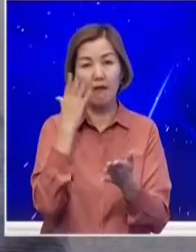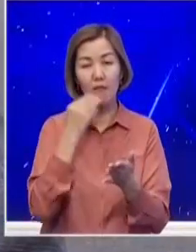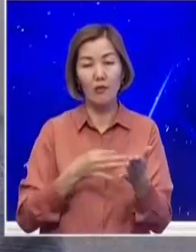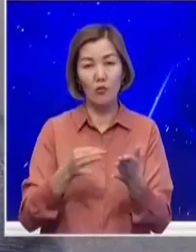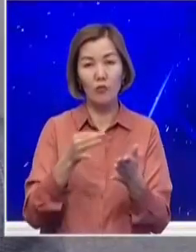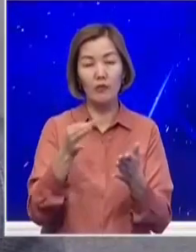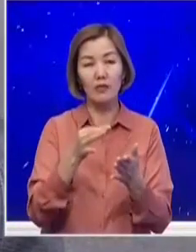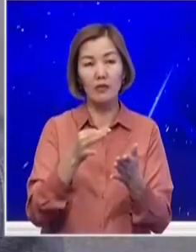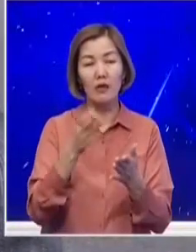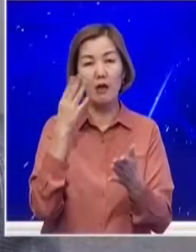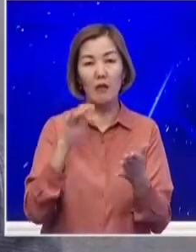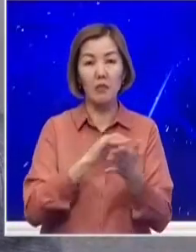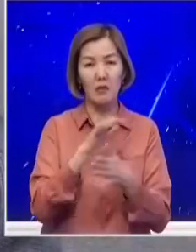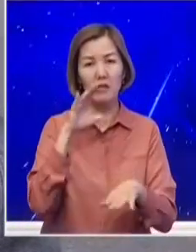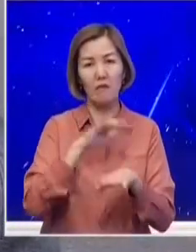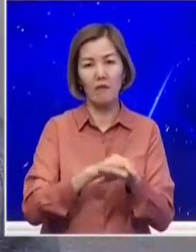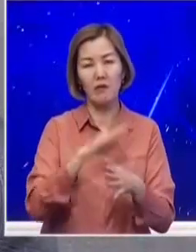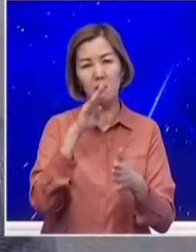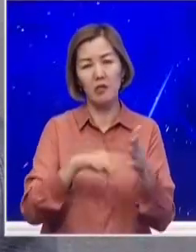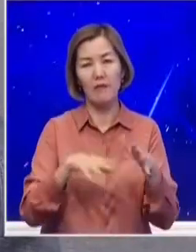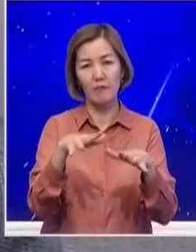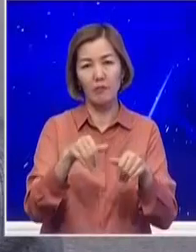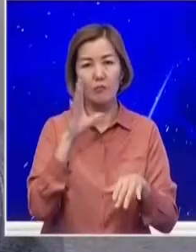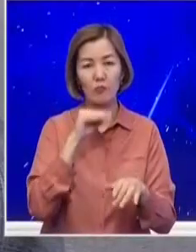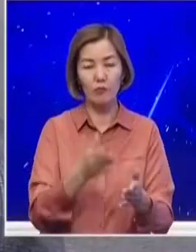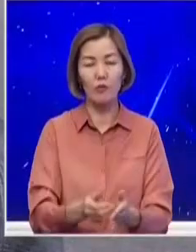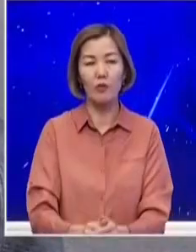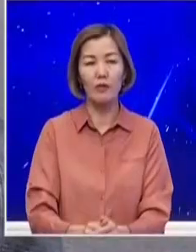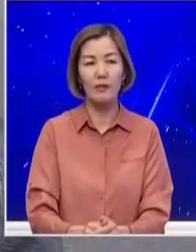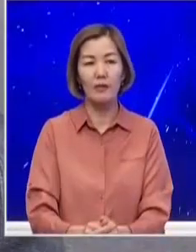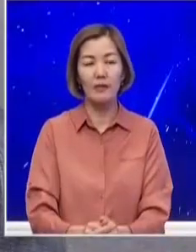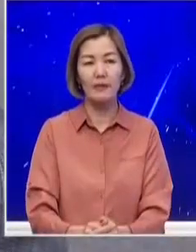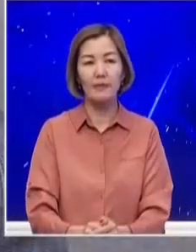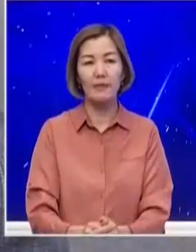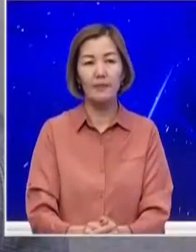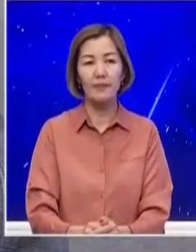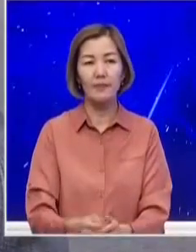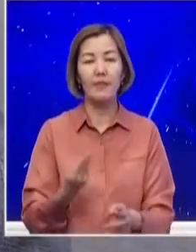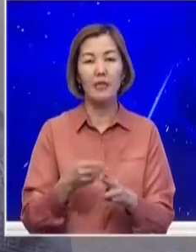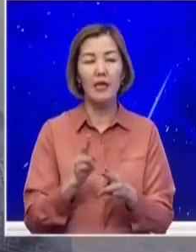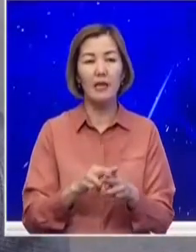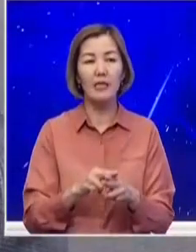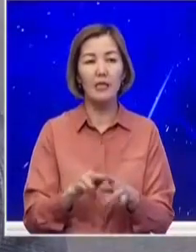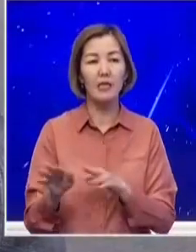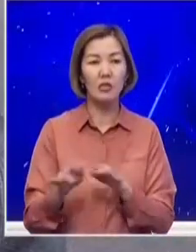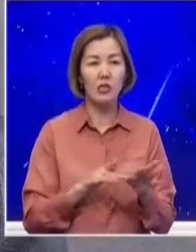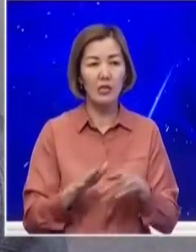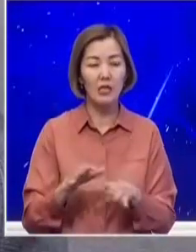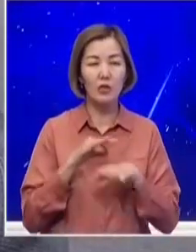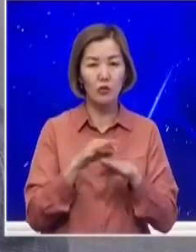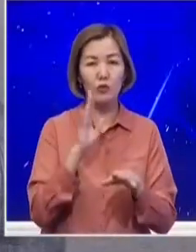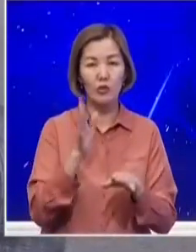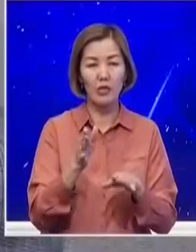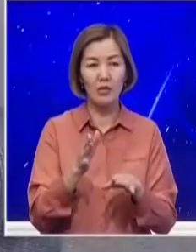жүретін болса, кейін ол Алматы жақтарында штрафстоянкаға қамалуы мүмкін ұсталған жерінде. Яғни іс-шаралар жүргізіледі